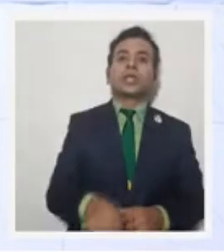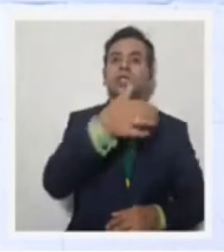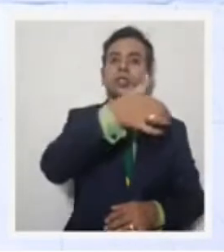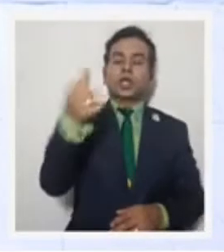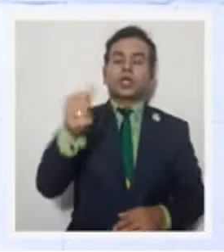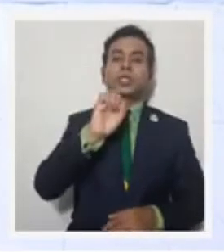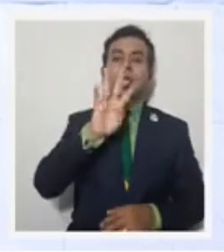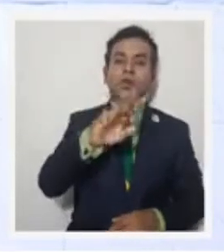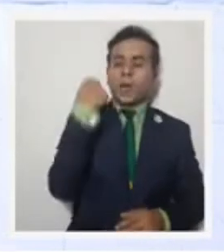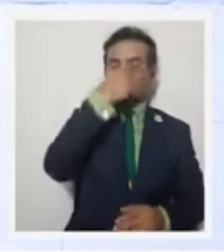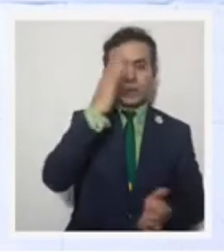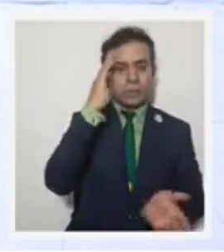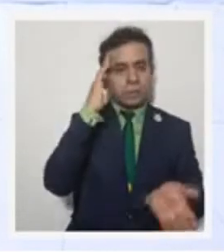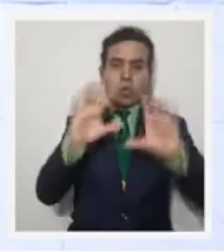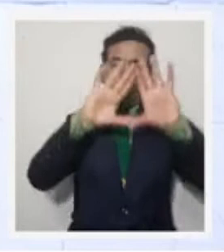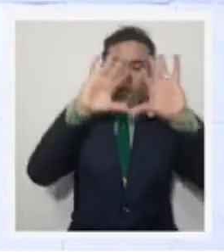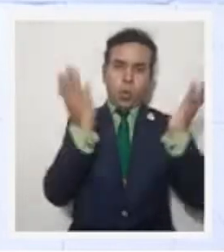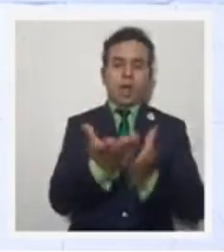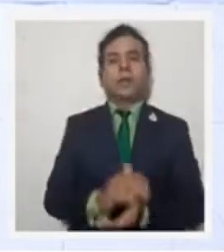2,39,604 জন মৃত্যুবরণ করেছেন।